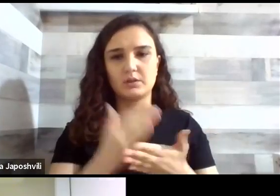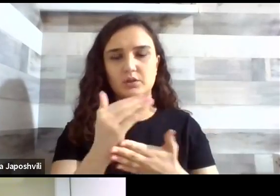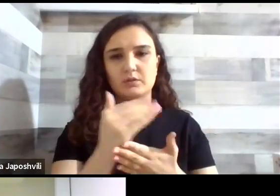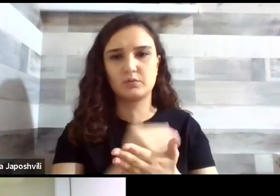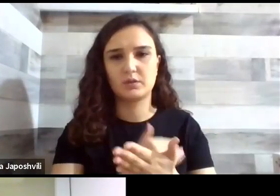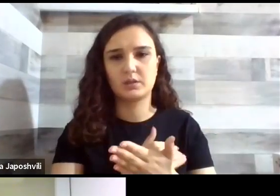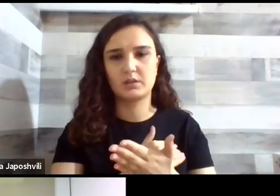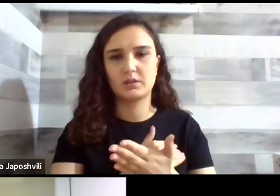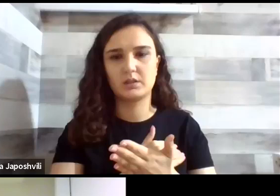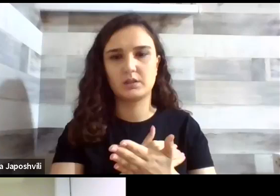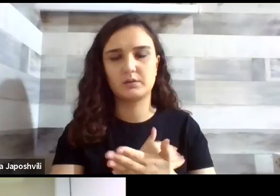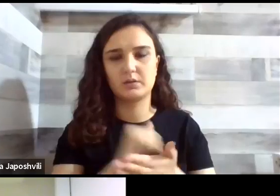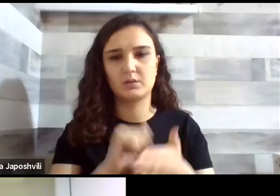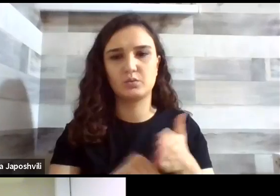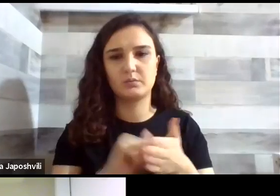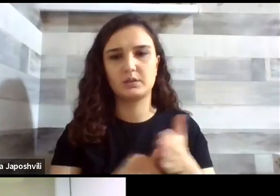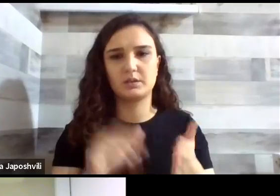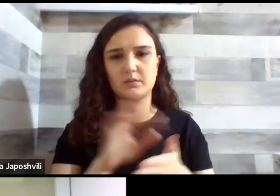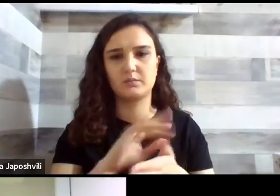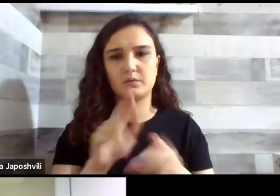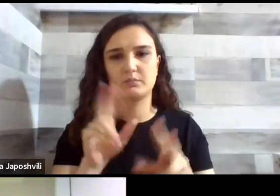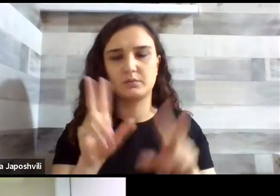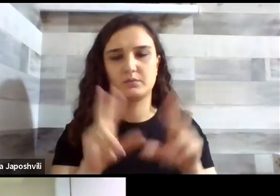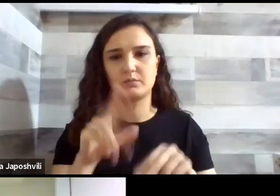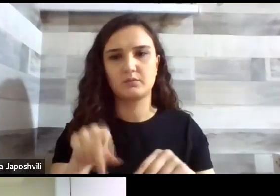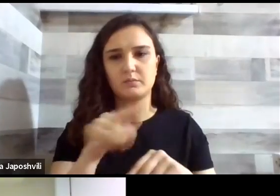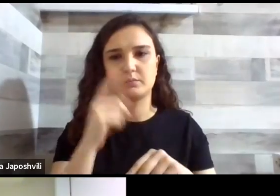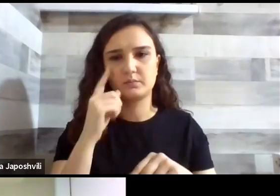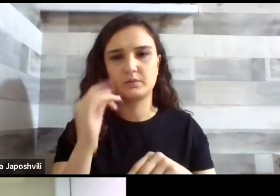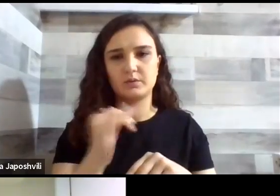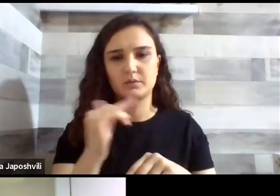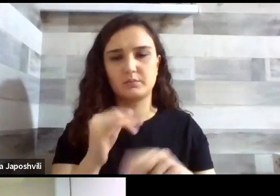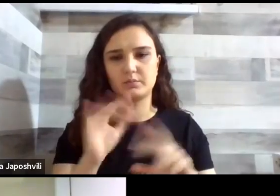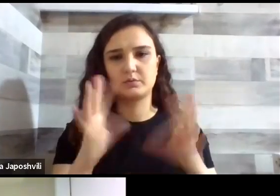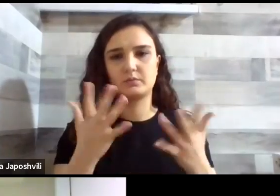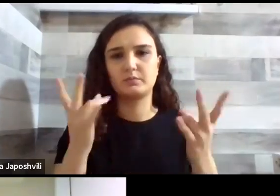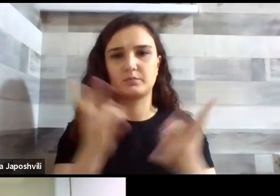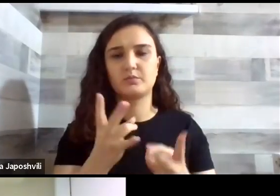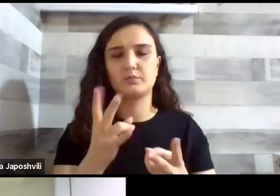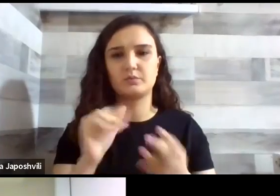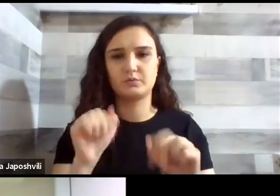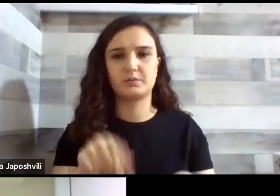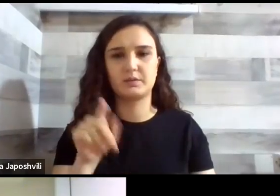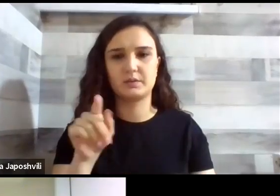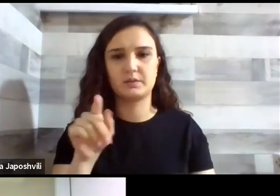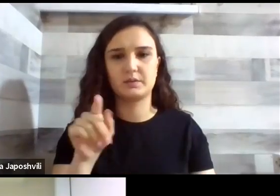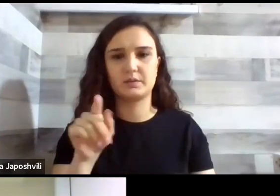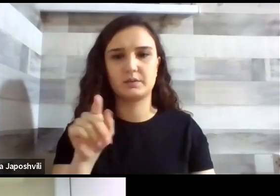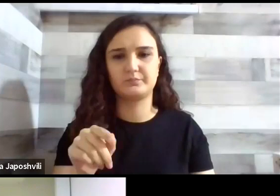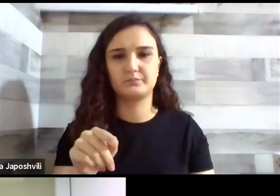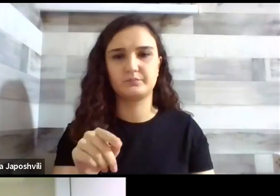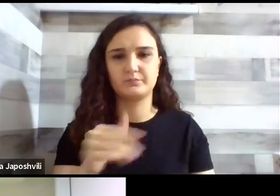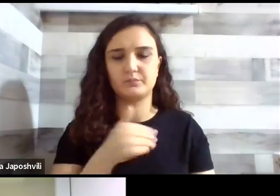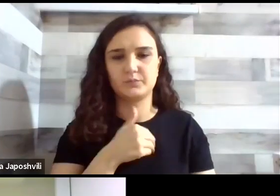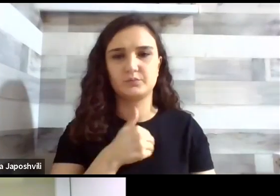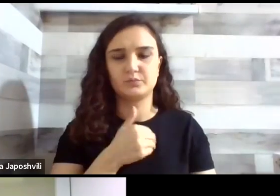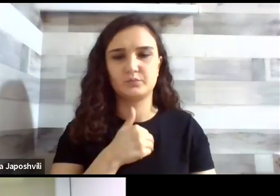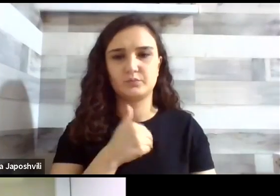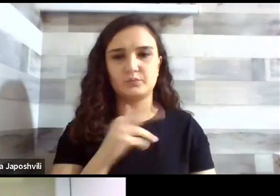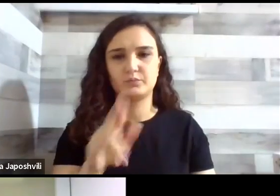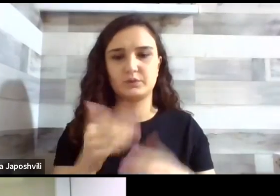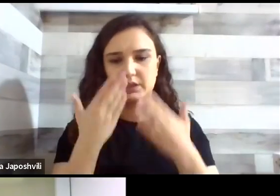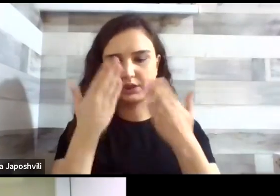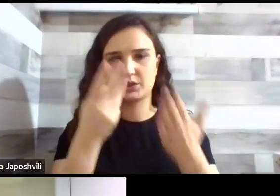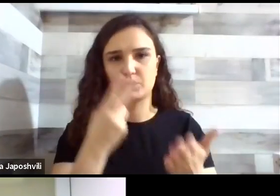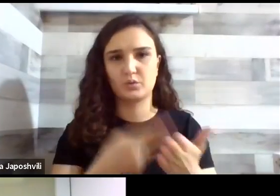ჩამოყალიბებული, არგუმენტირებული და ფაქტიურად ფიქრობ, რომ დაინტერესების შემთხვევაში მშობელმა შეიძლება მოისურვოს და გაეცნოს